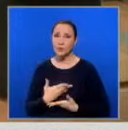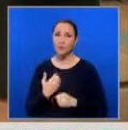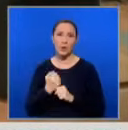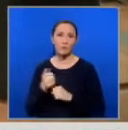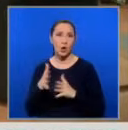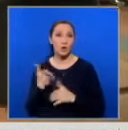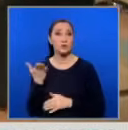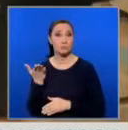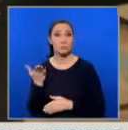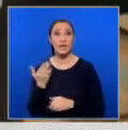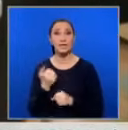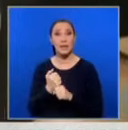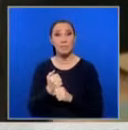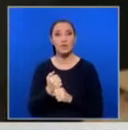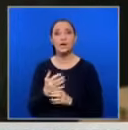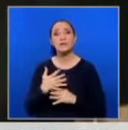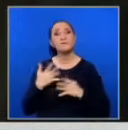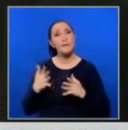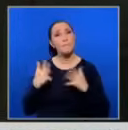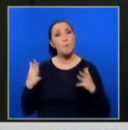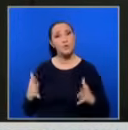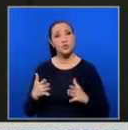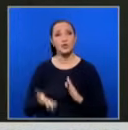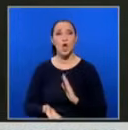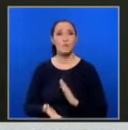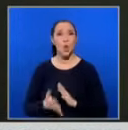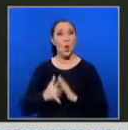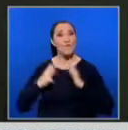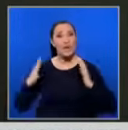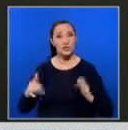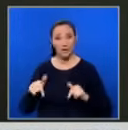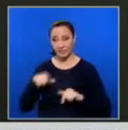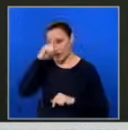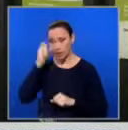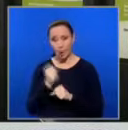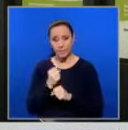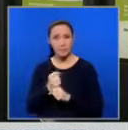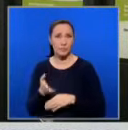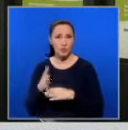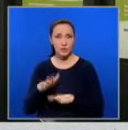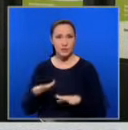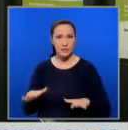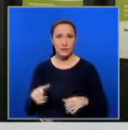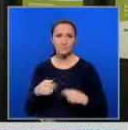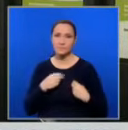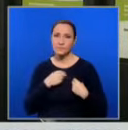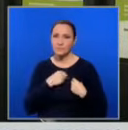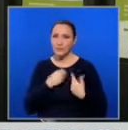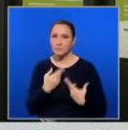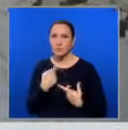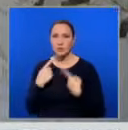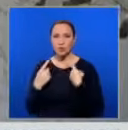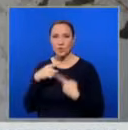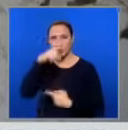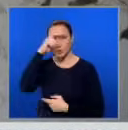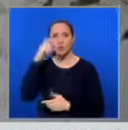хората с нейната позиция все повече се увеличава. От това лято вече обработват и помощите за деца. А изпитание са и условията на